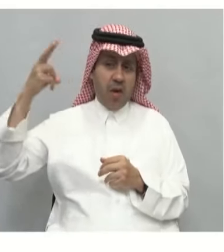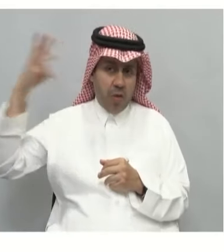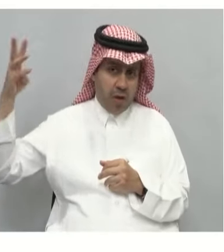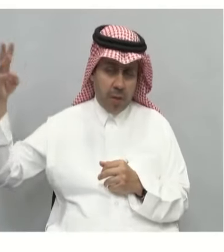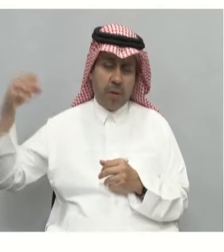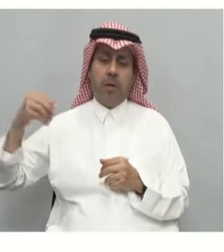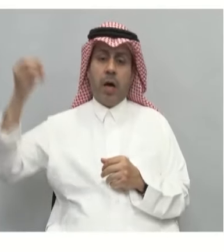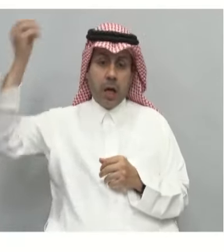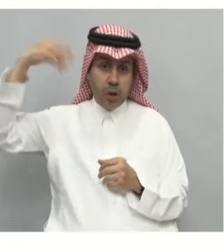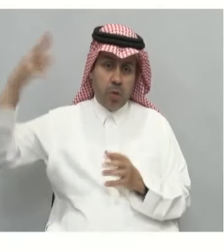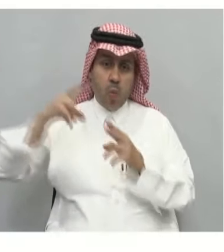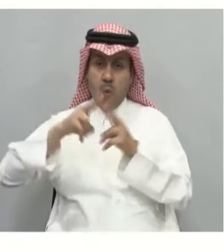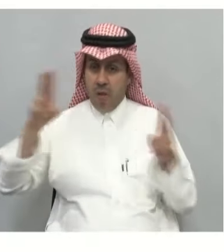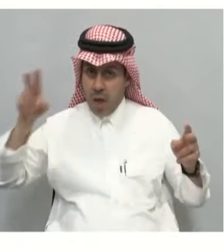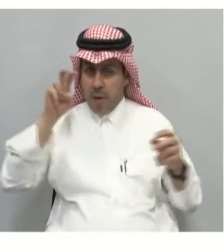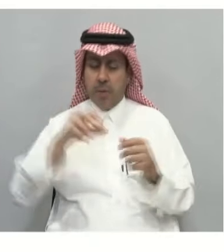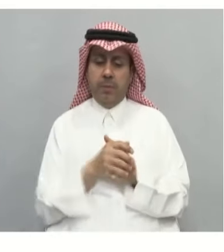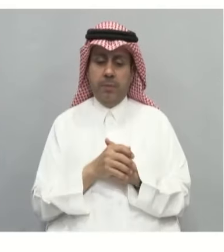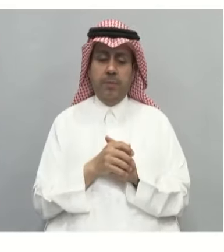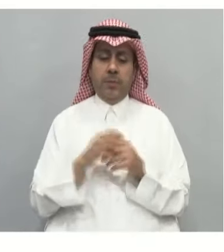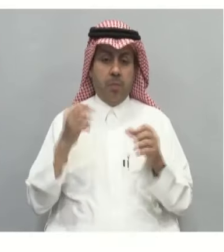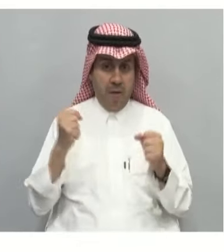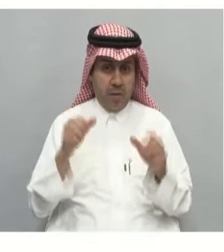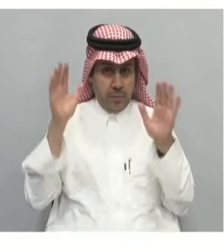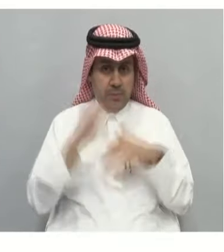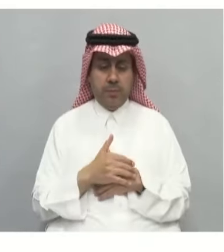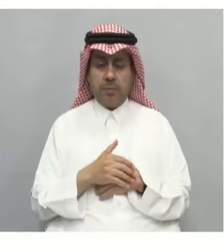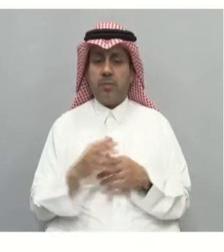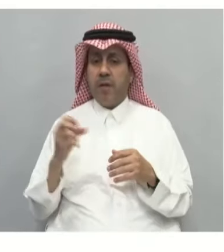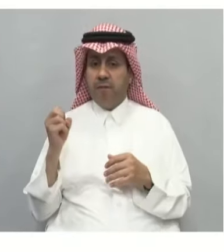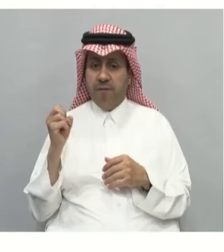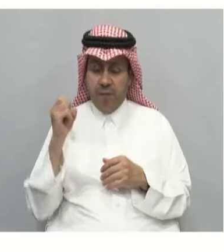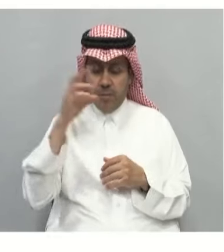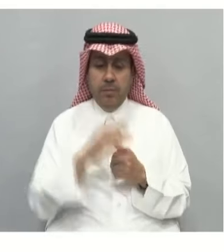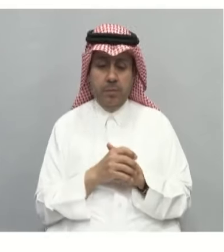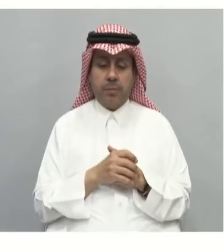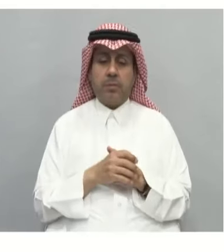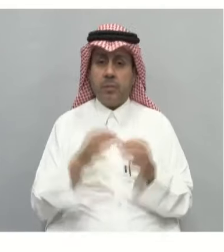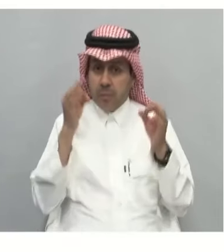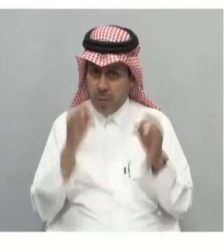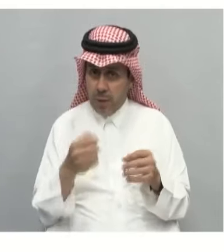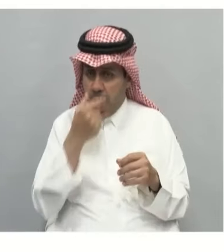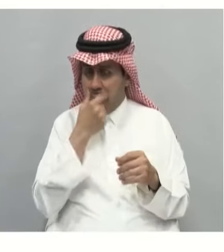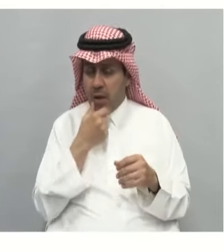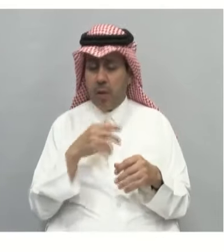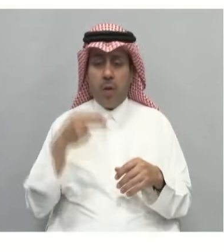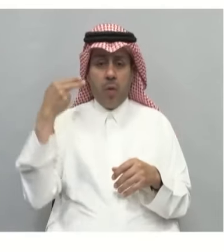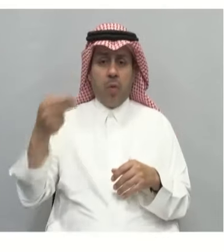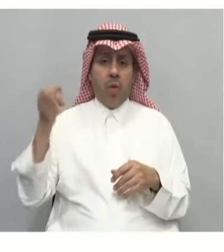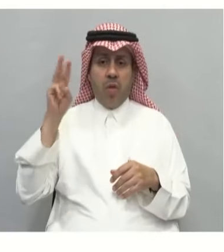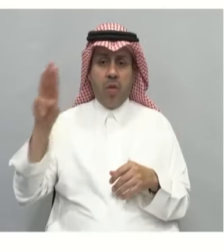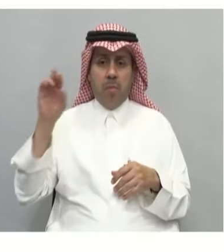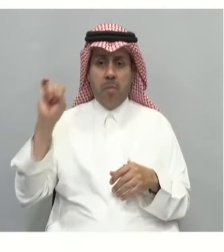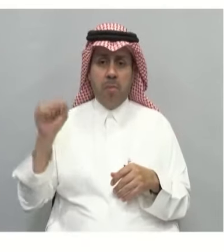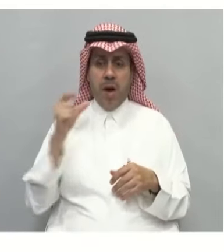الاجر ظاهر امامكم ومما ثبت في ذلك حديث عثمان رضي الله عنه ان النبي صلى الله عليه